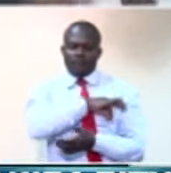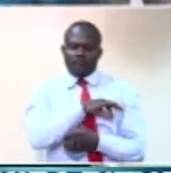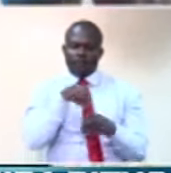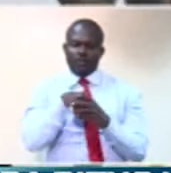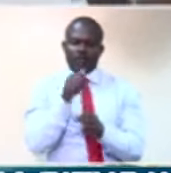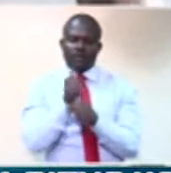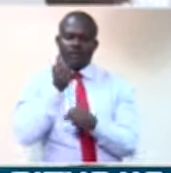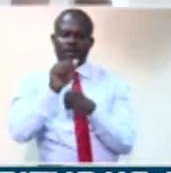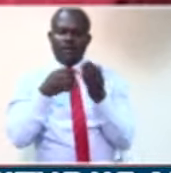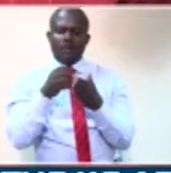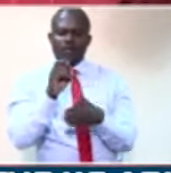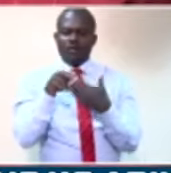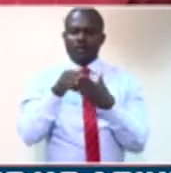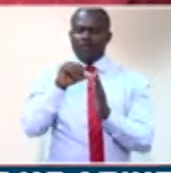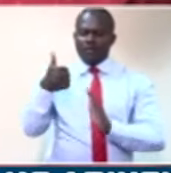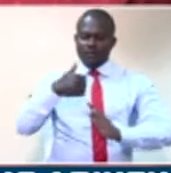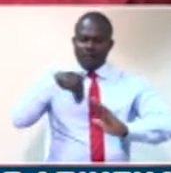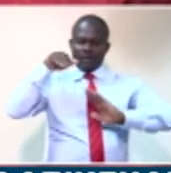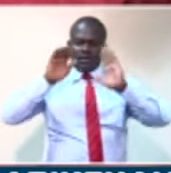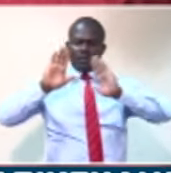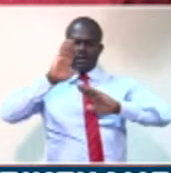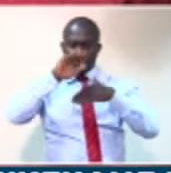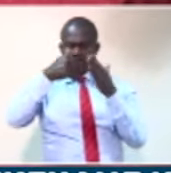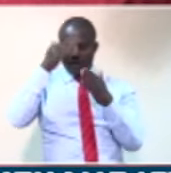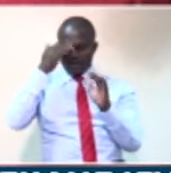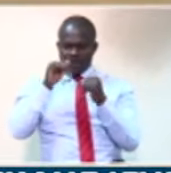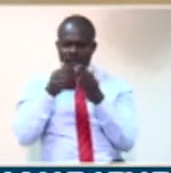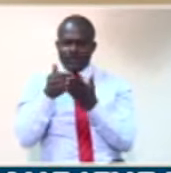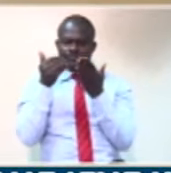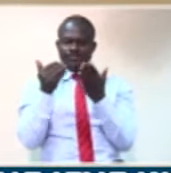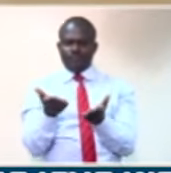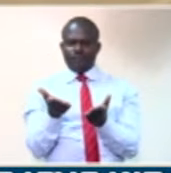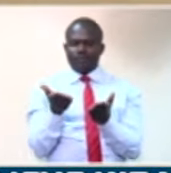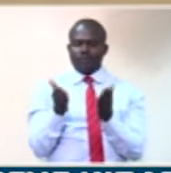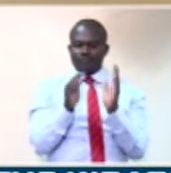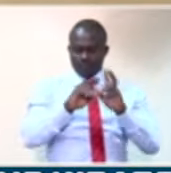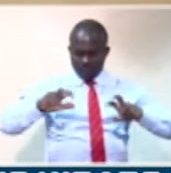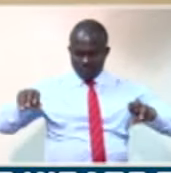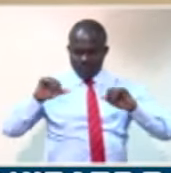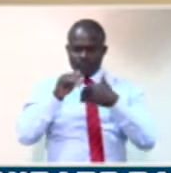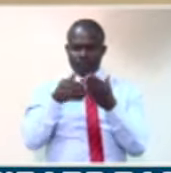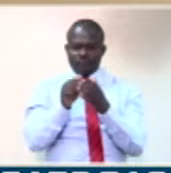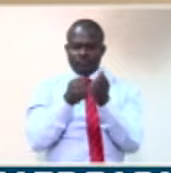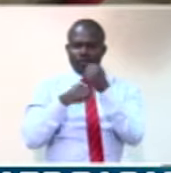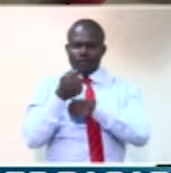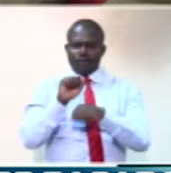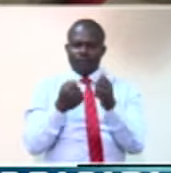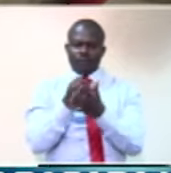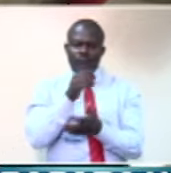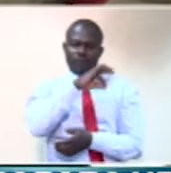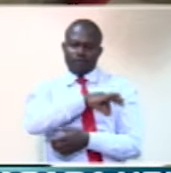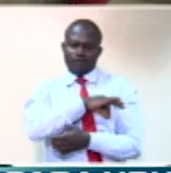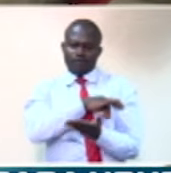haba ku bayikora cyangwa ababigiramo uruhare bose ngo imikino ibeho. Abasesenguzi ku by'imikino n'ibikorwa bishobora kuyibyaza